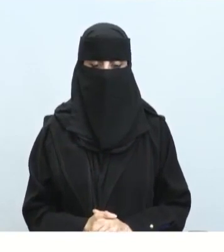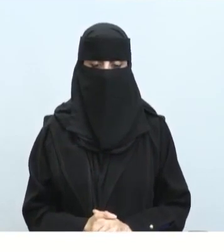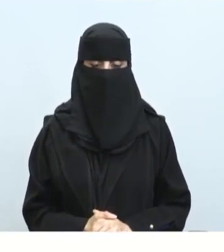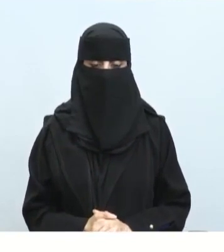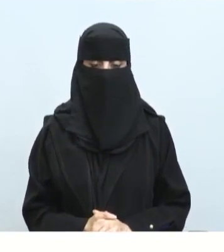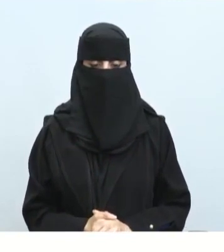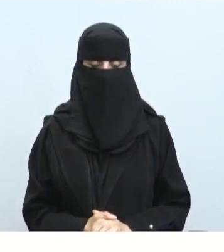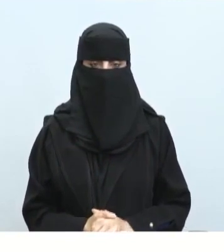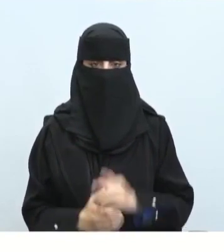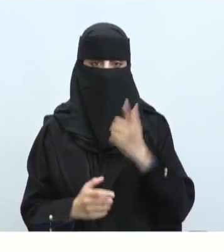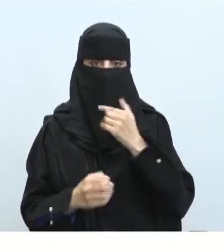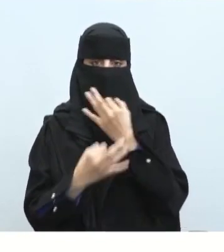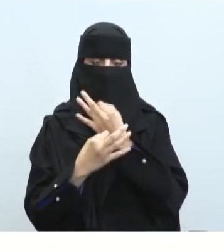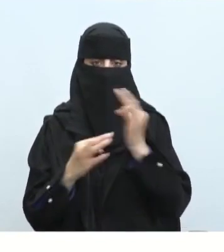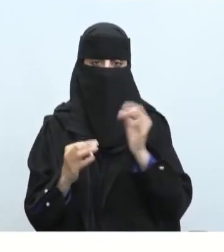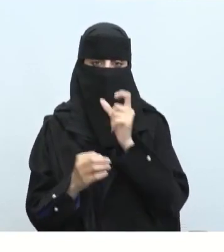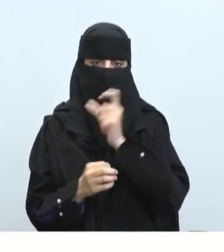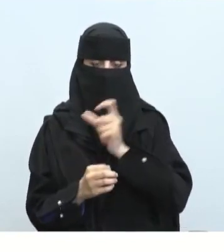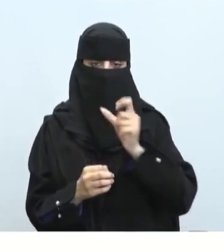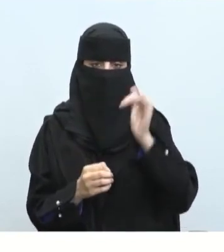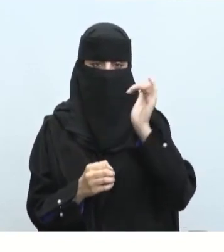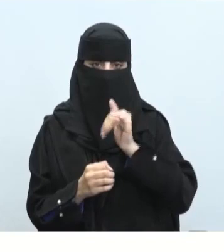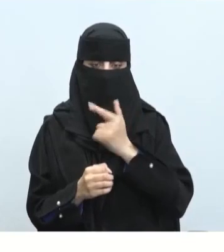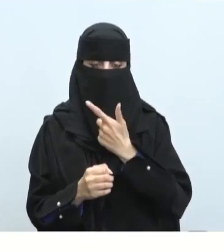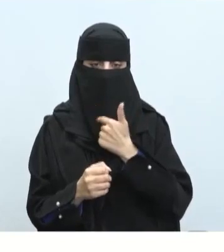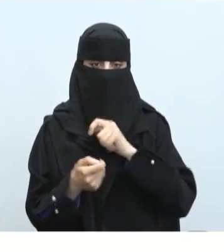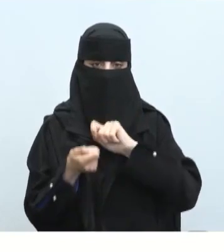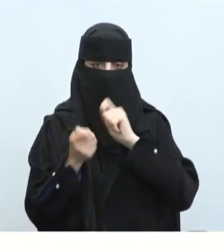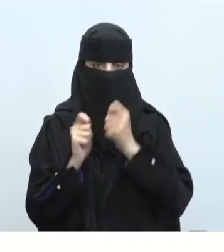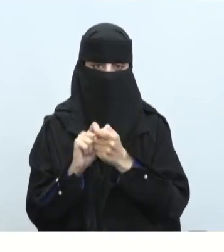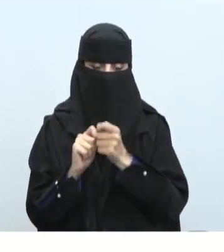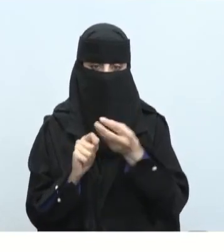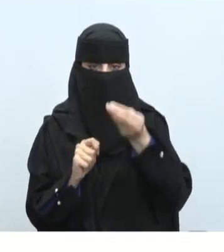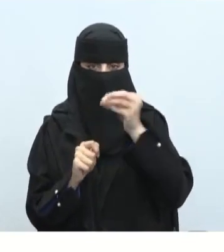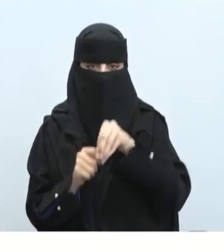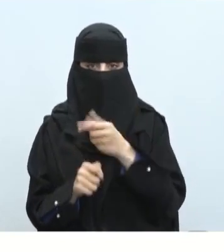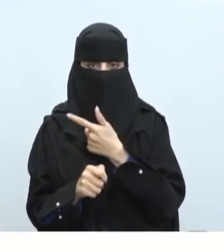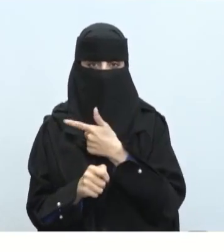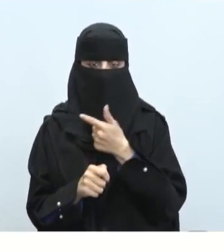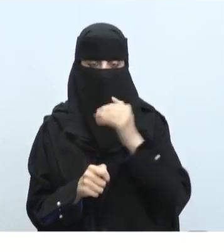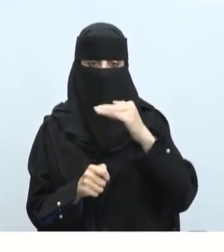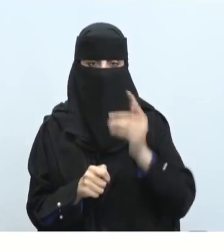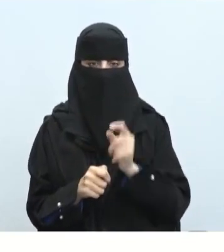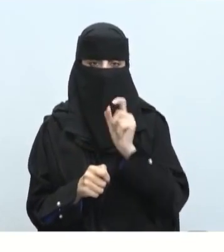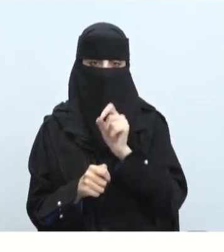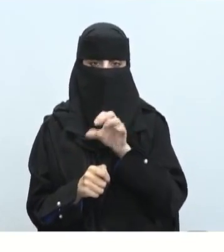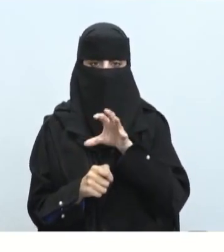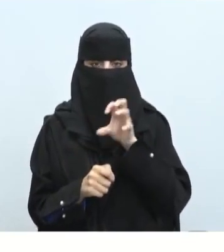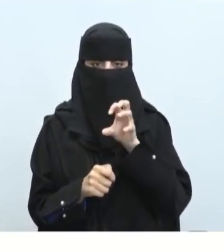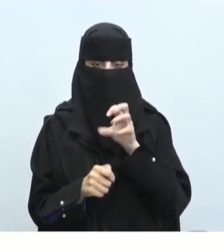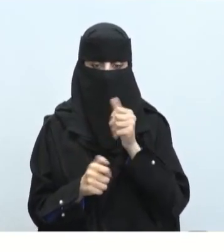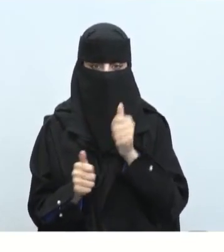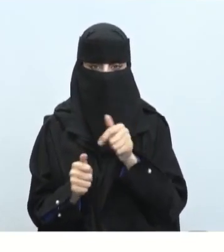اجعلك كل كلمه مما ياتي اسما لحرف ناسخ وهذا يعني اننا سوف